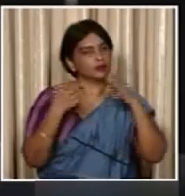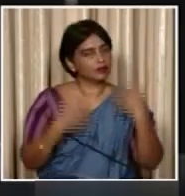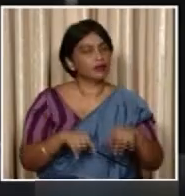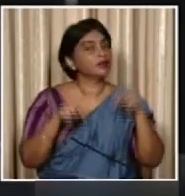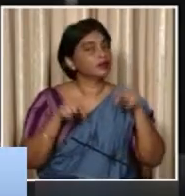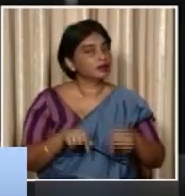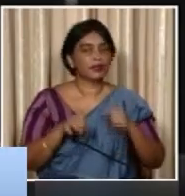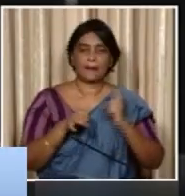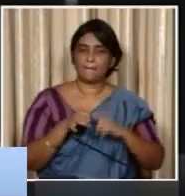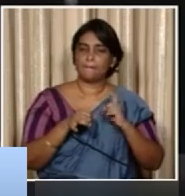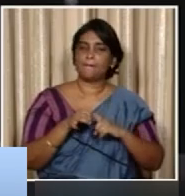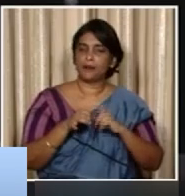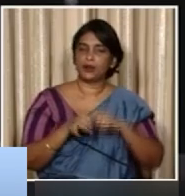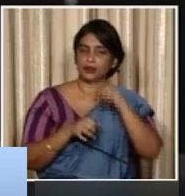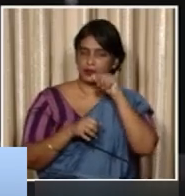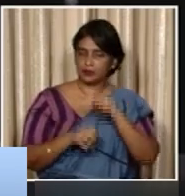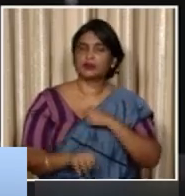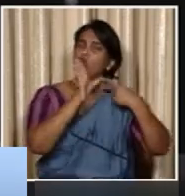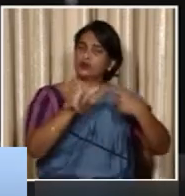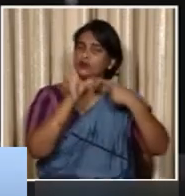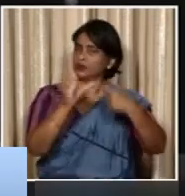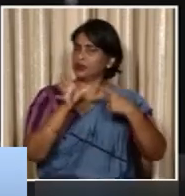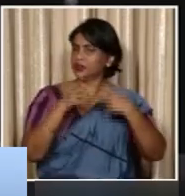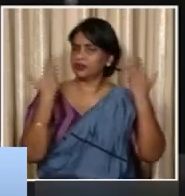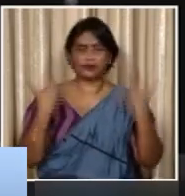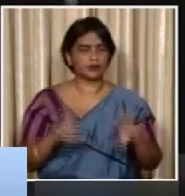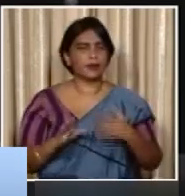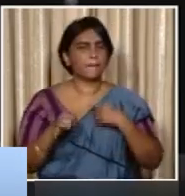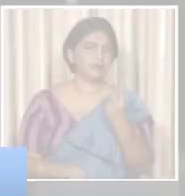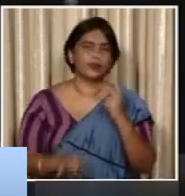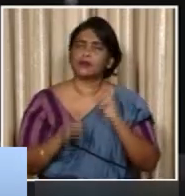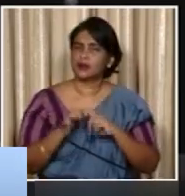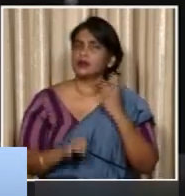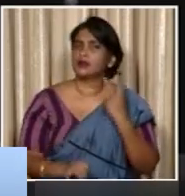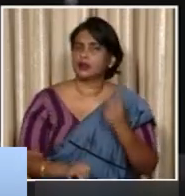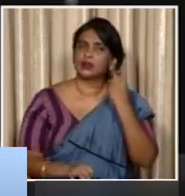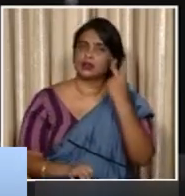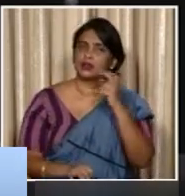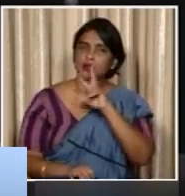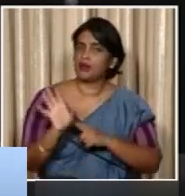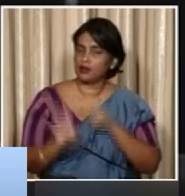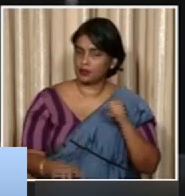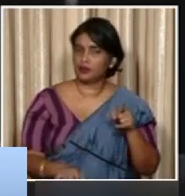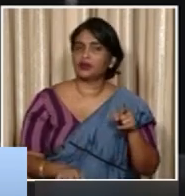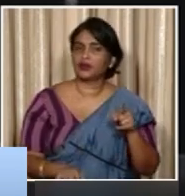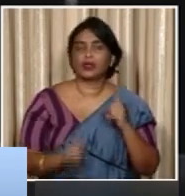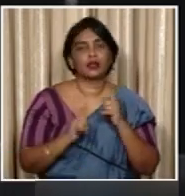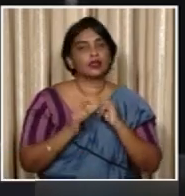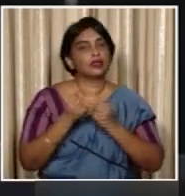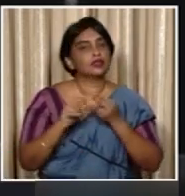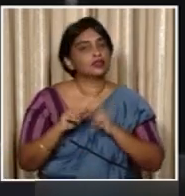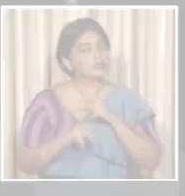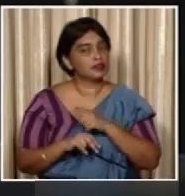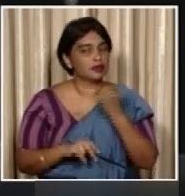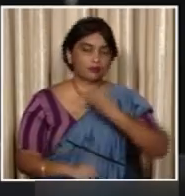මේ ප්‍රශ්නේ මං ඊටම පැහැදිලිව මට කියන්න තියෙන එකම උත්තරය. මොකද්ද ප්‍රශ්න දෙකක් තියෙනවා දැන්. 2018 වර්ෂයේදී අධ්‍යන කාර්ය මණ්ඩල වලට